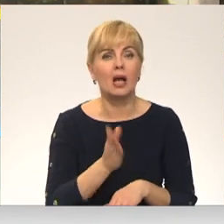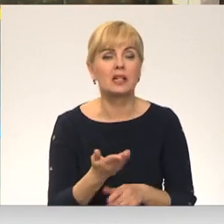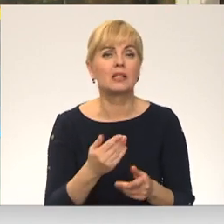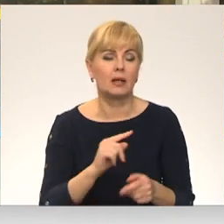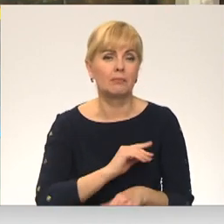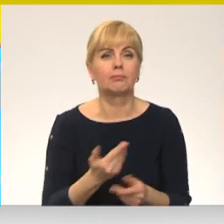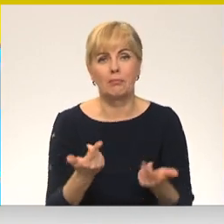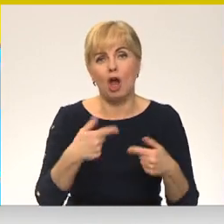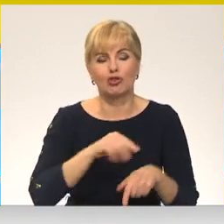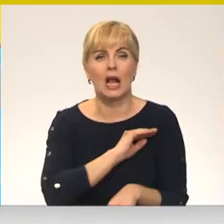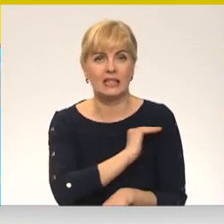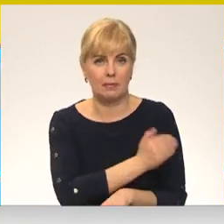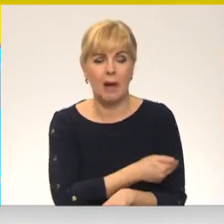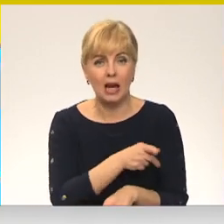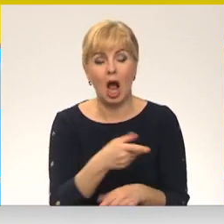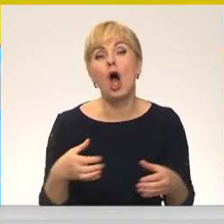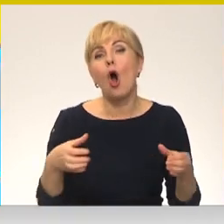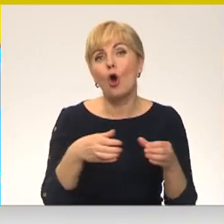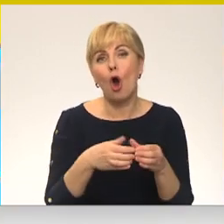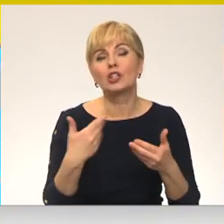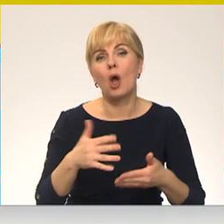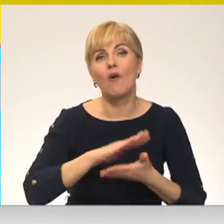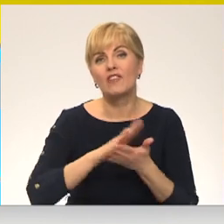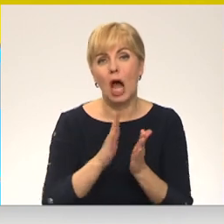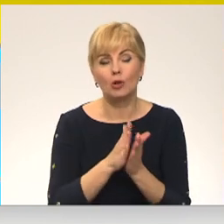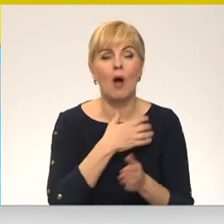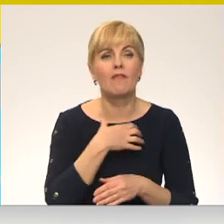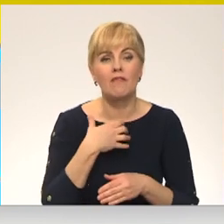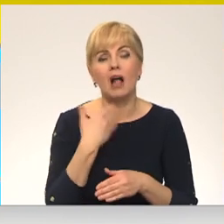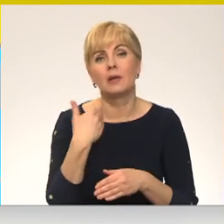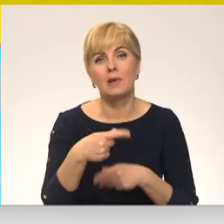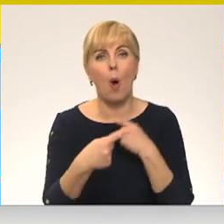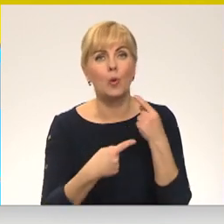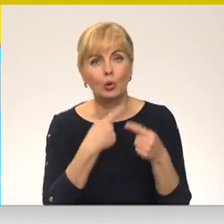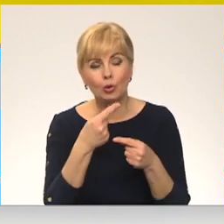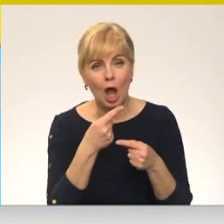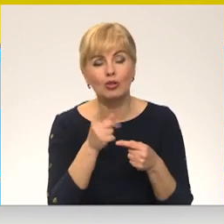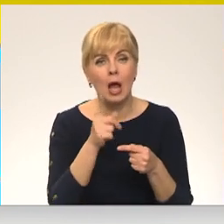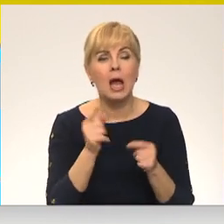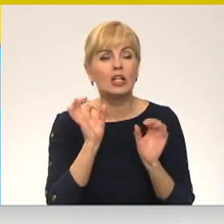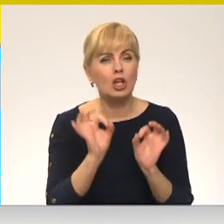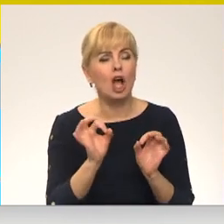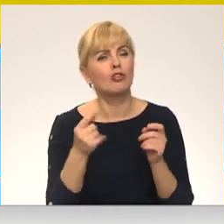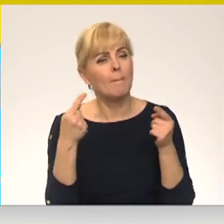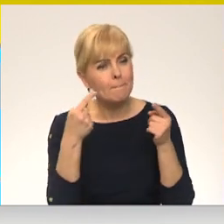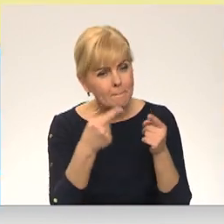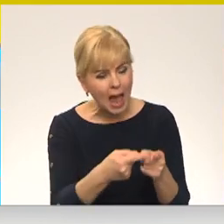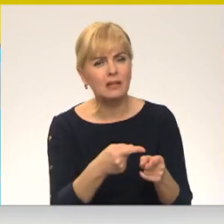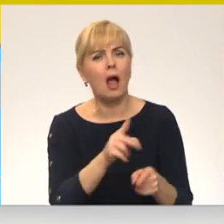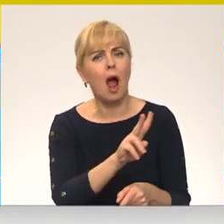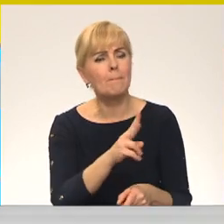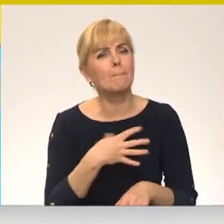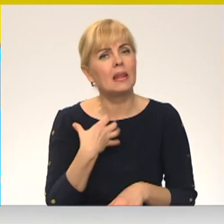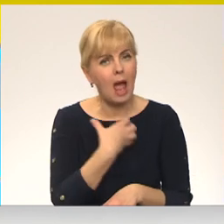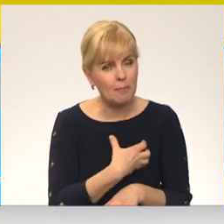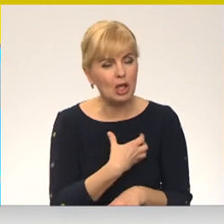pašlaik. Koalīcija šobrīd ir vienojusies. Valdībā mēs to esam runājuši, ka tie būtu mērķēti pabalsti, kas ir nepieciešami.